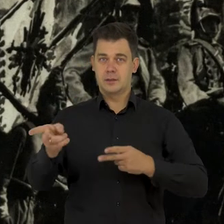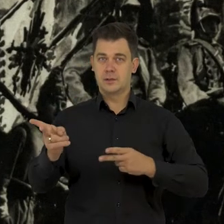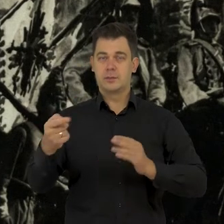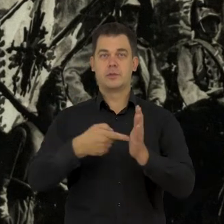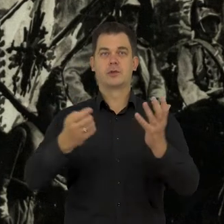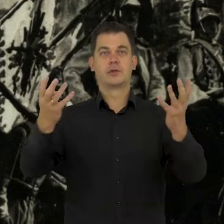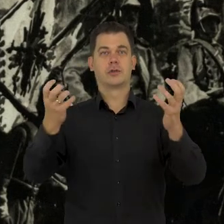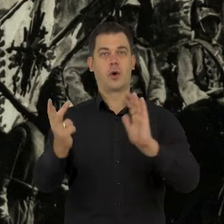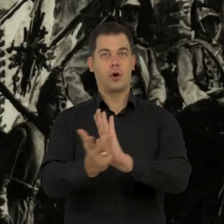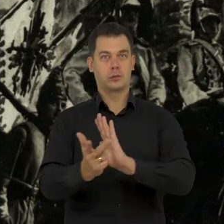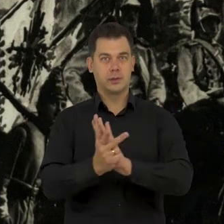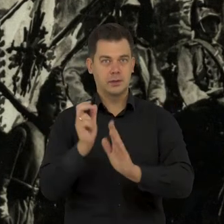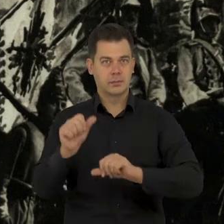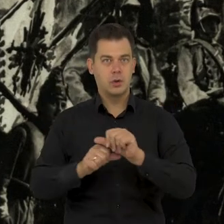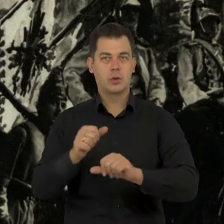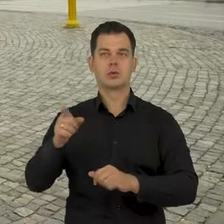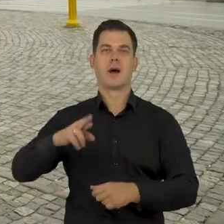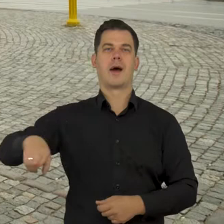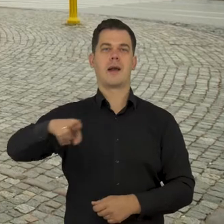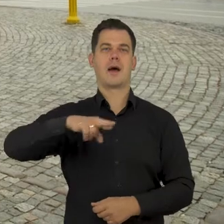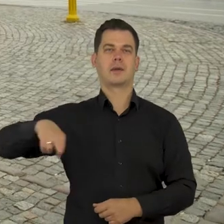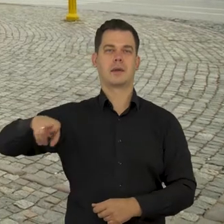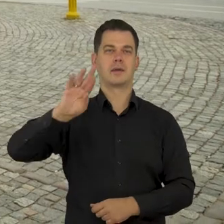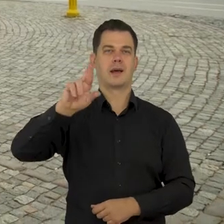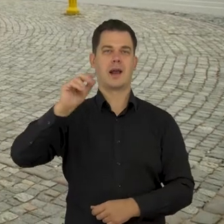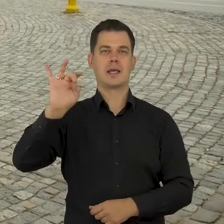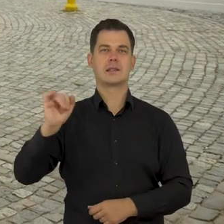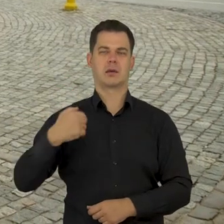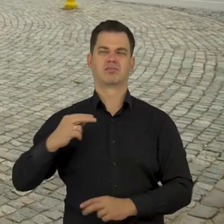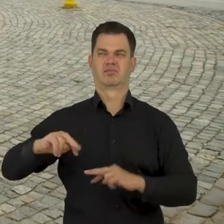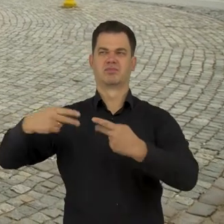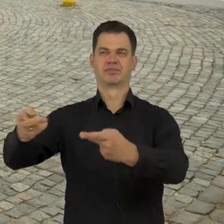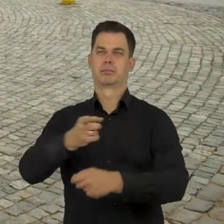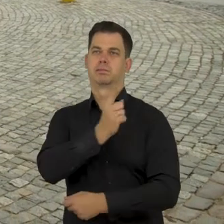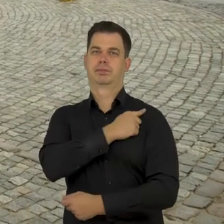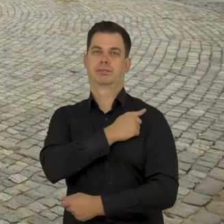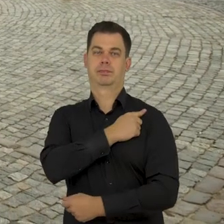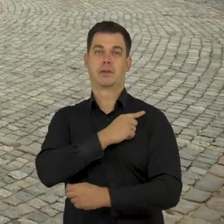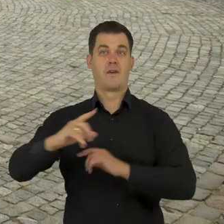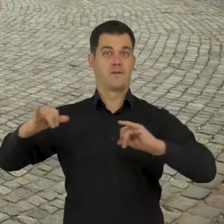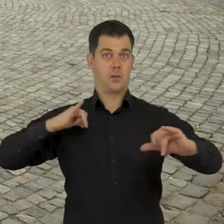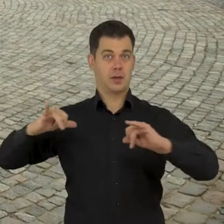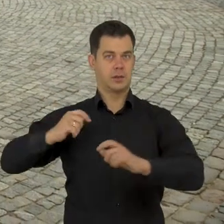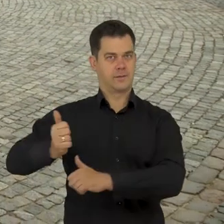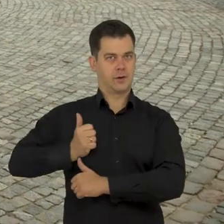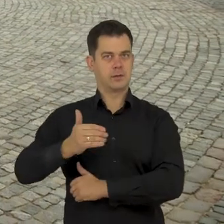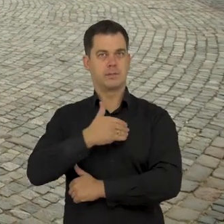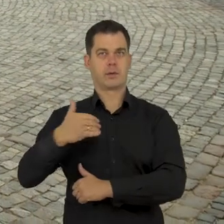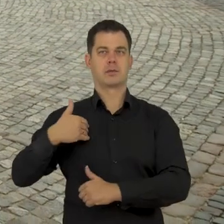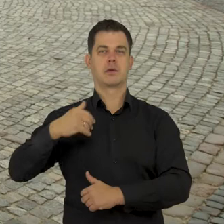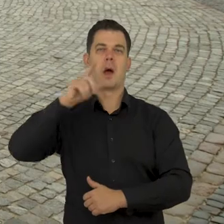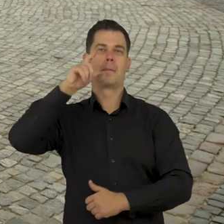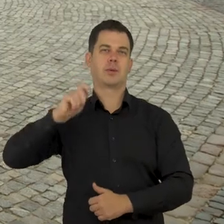marszałka Piłsudskiego. 11 listopada 1918 roku Rada Regencyjna przekazała władzę nad państwem polskim, ale także i